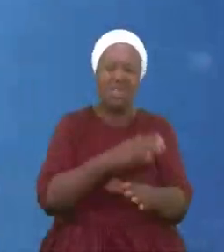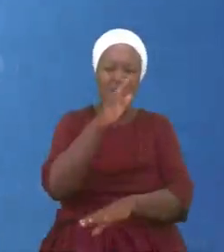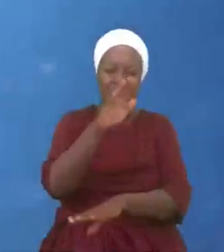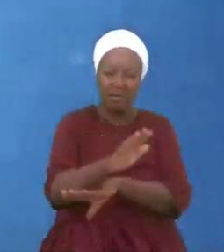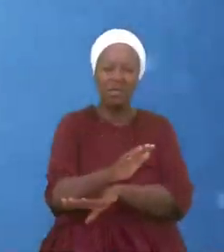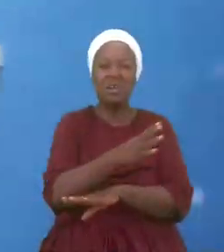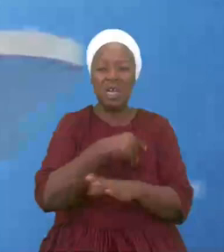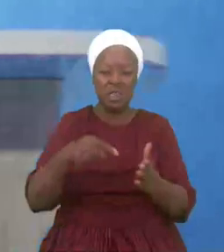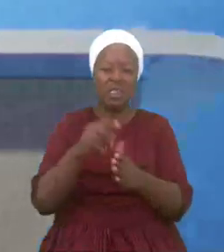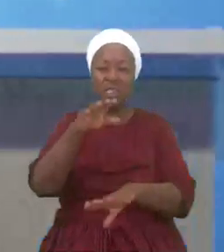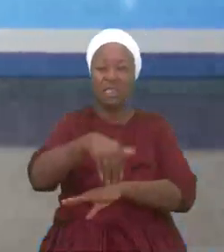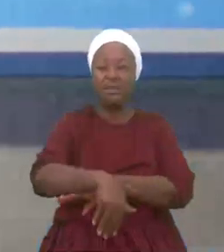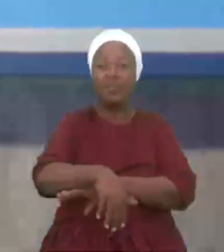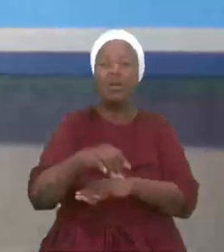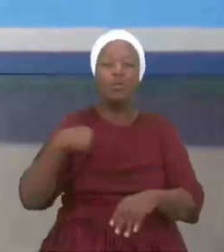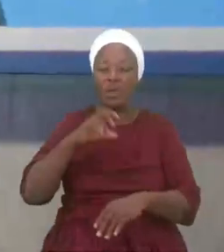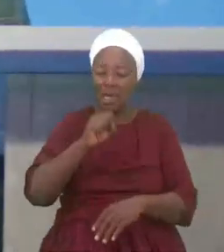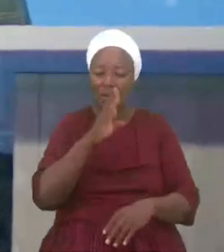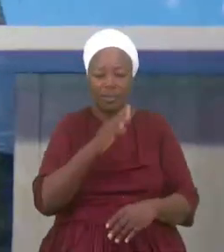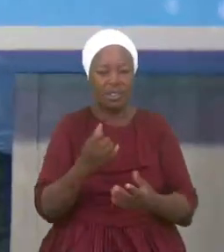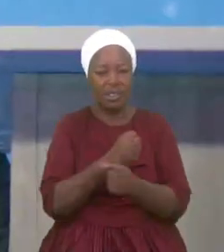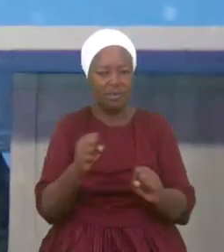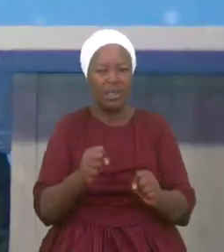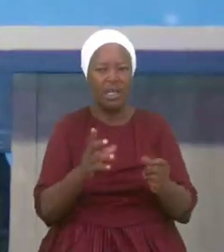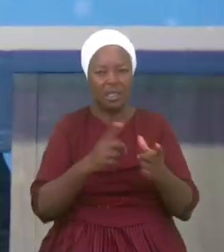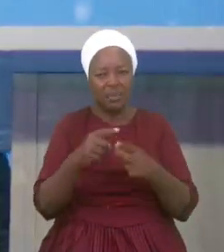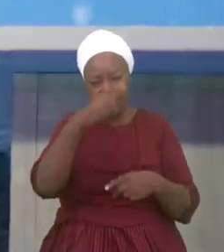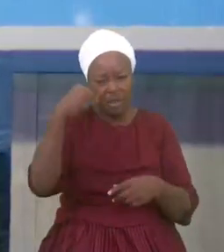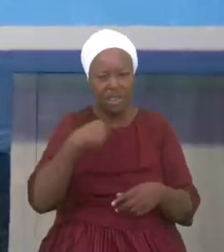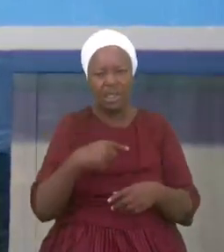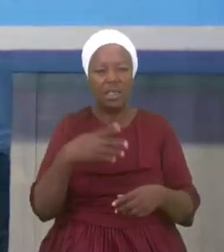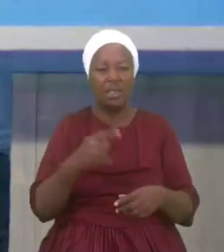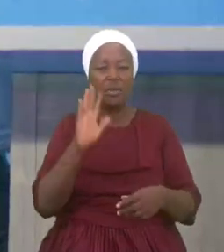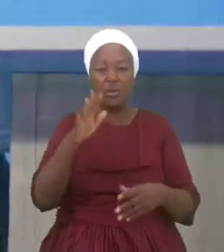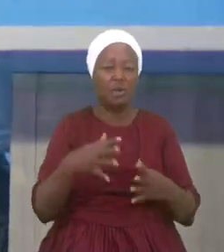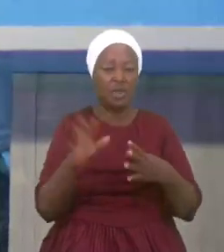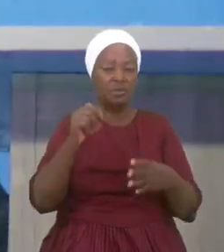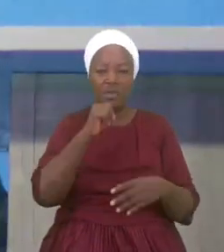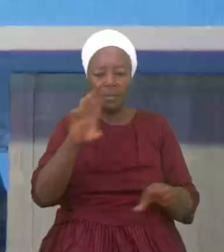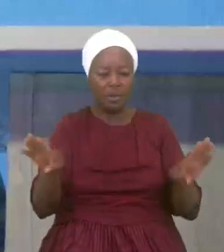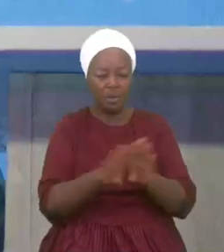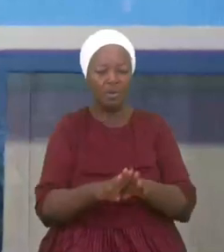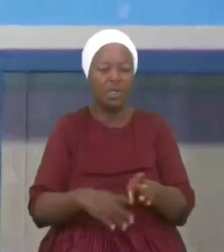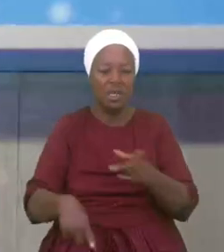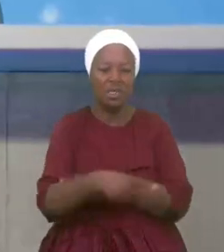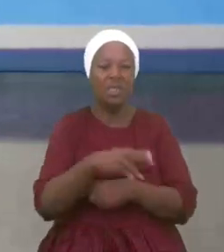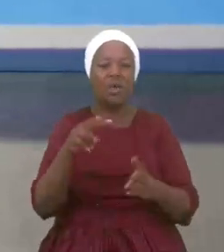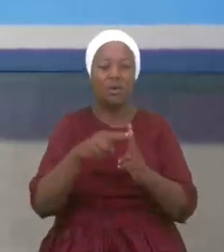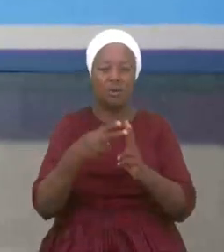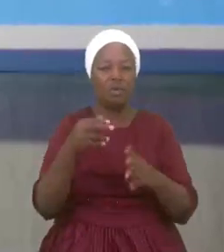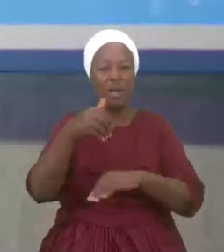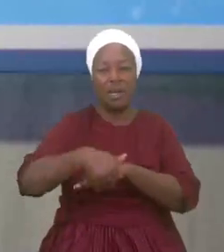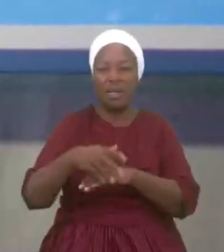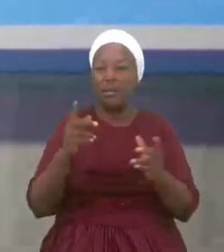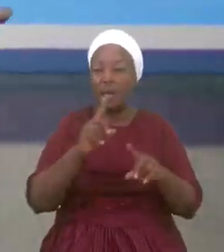seront fermés ni jour ni nuit on peut être sauvé le matin l'après-midi on peut sauver le soir parce que c'est dit